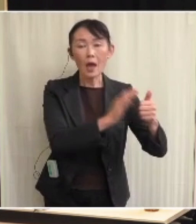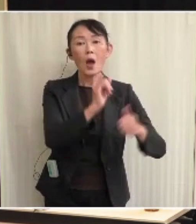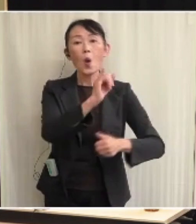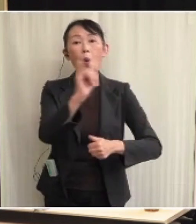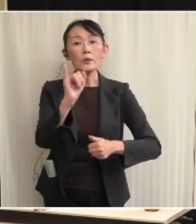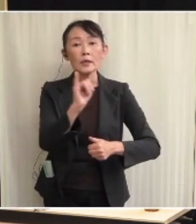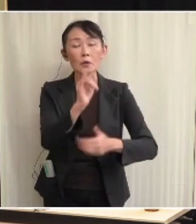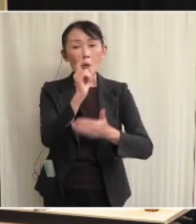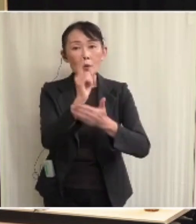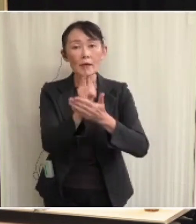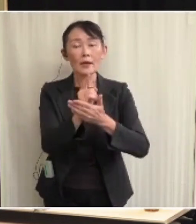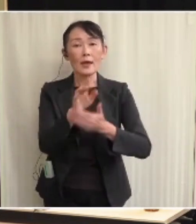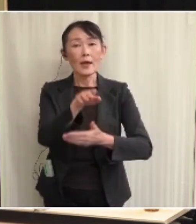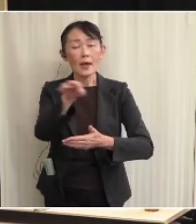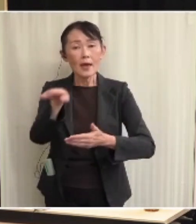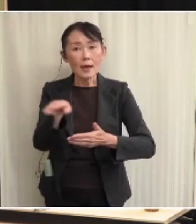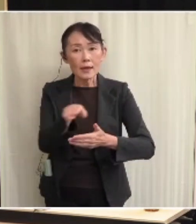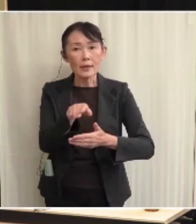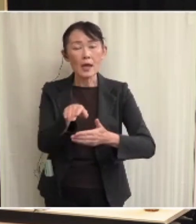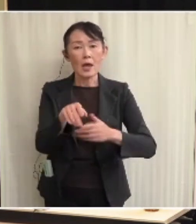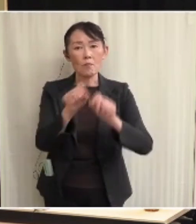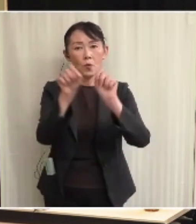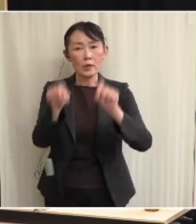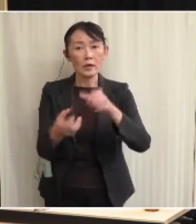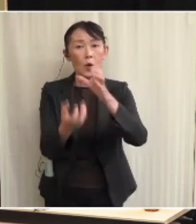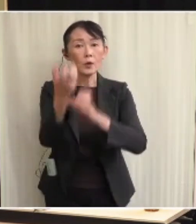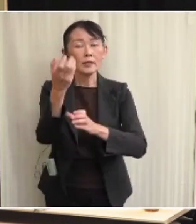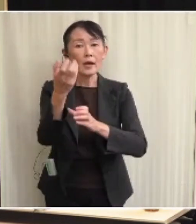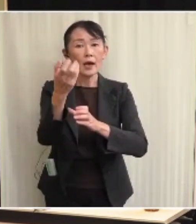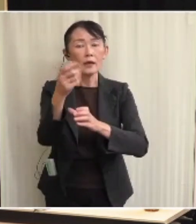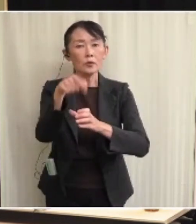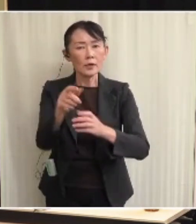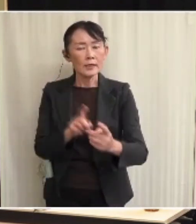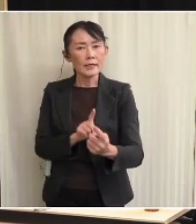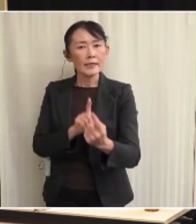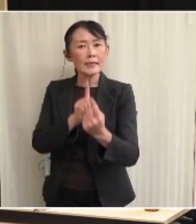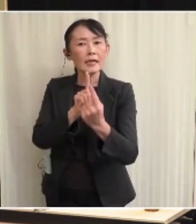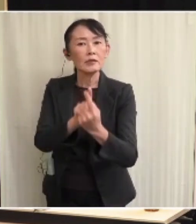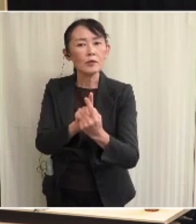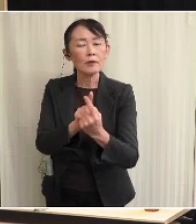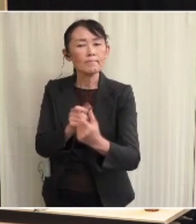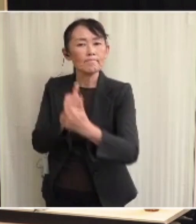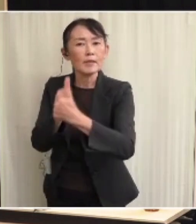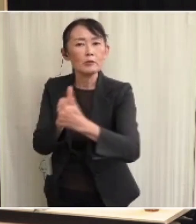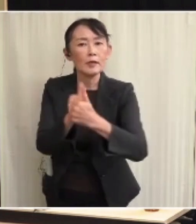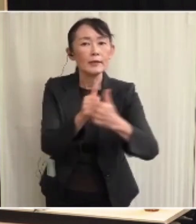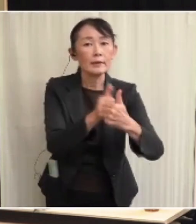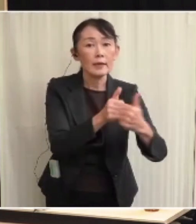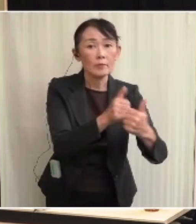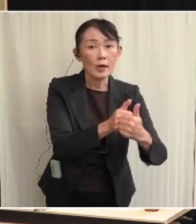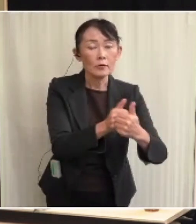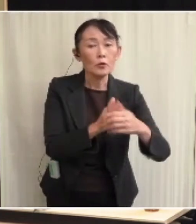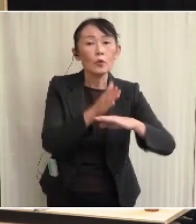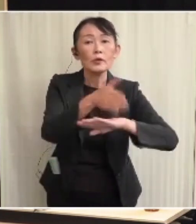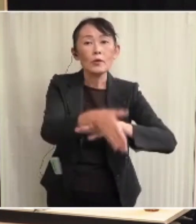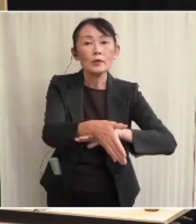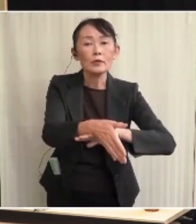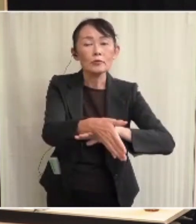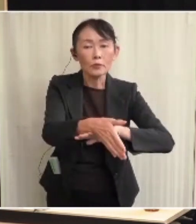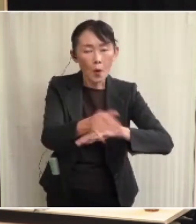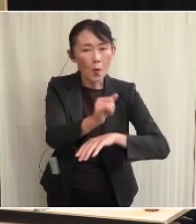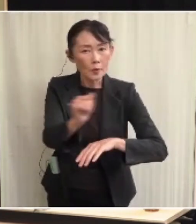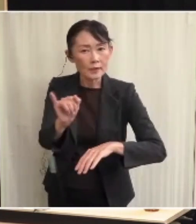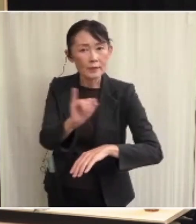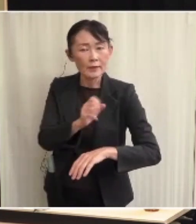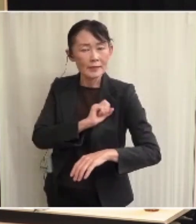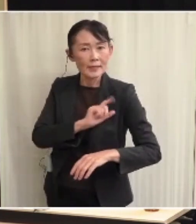題に向き合う、自分で何とか突破しようとするというのを女の子が正面からやるんだよっていうことを